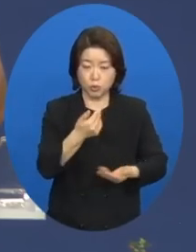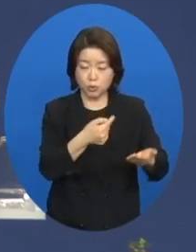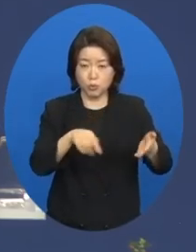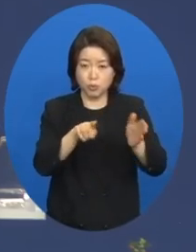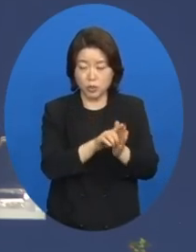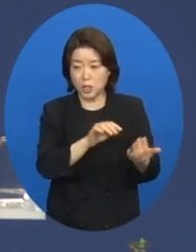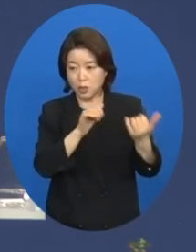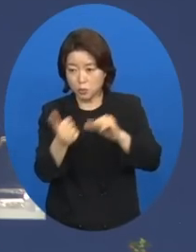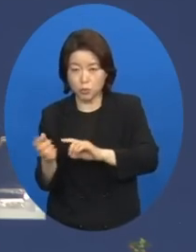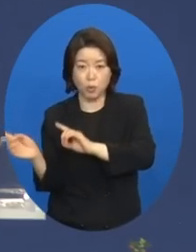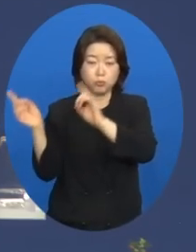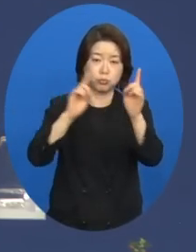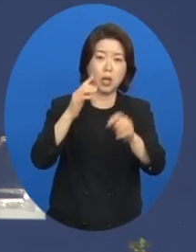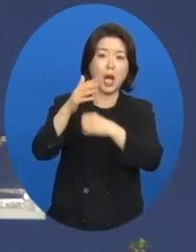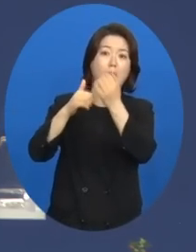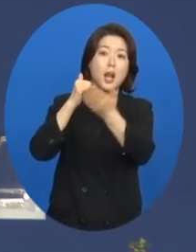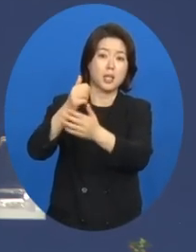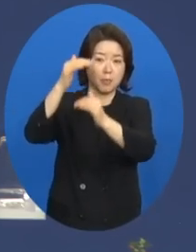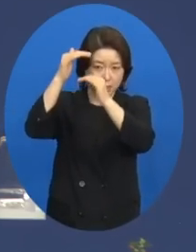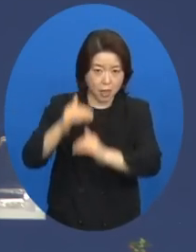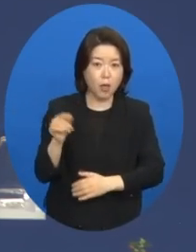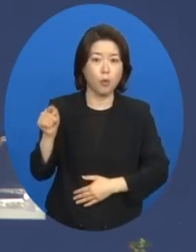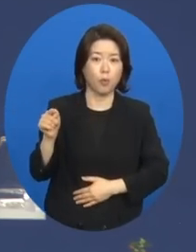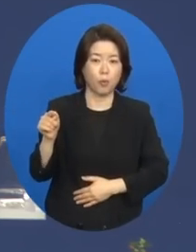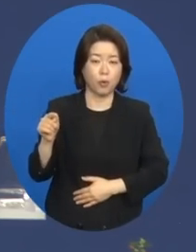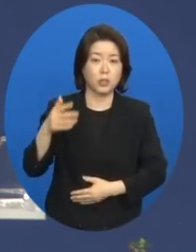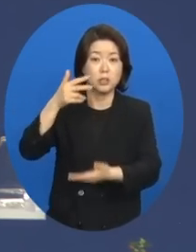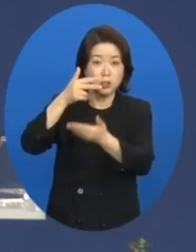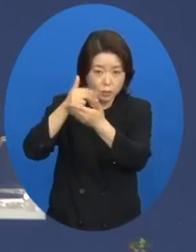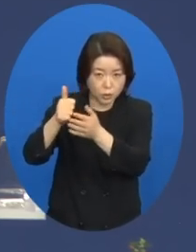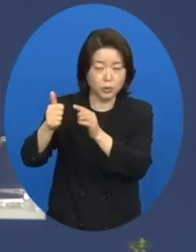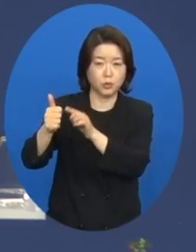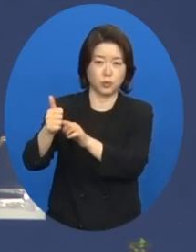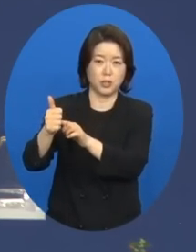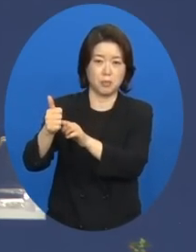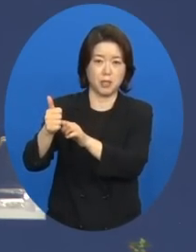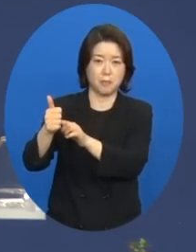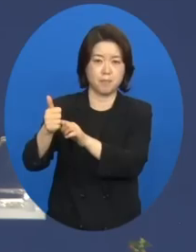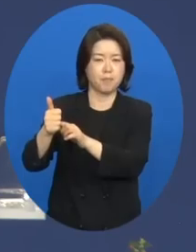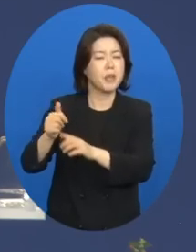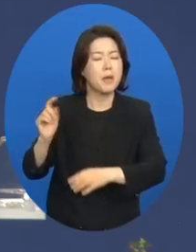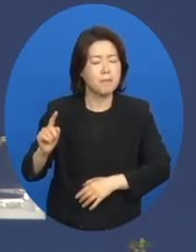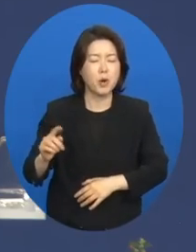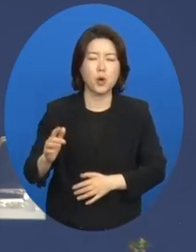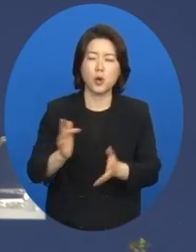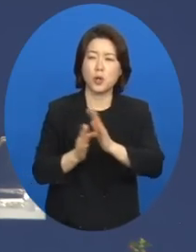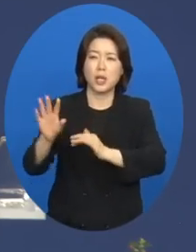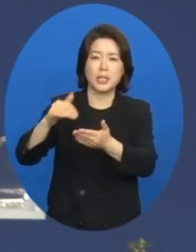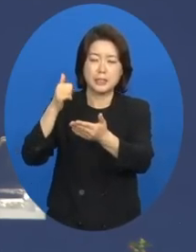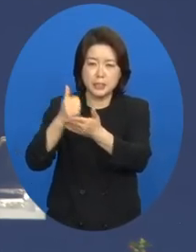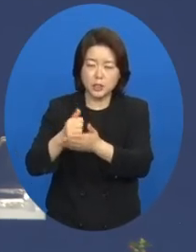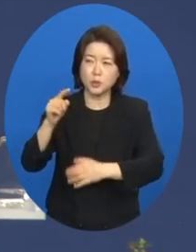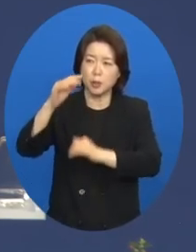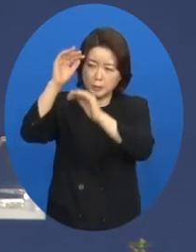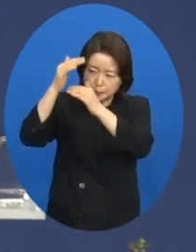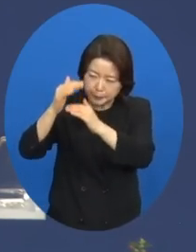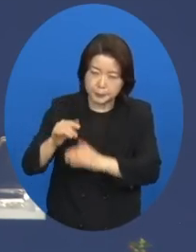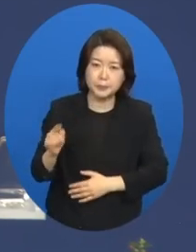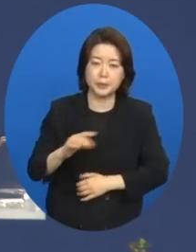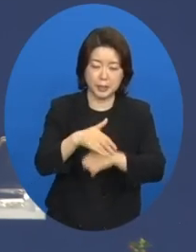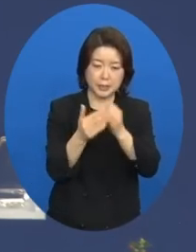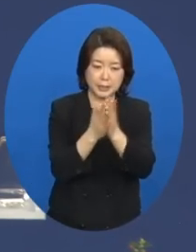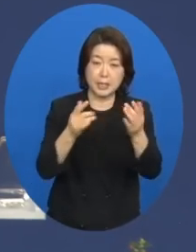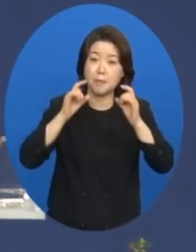그리스도이시며 하나님이란 사실입니다. 그리고 그 주님이 이 그리스도 예수님이 그리스도에 대한 그